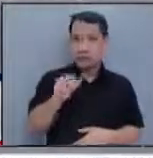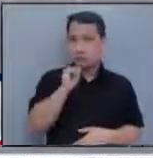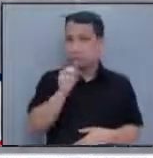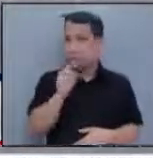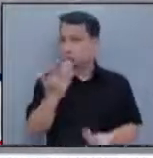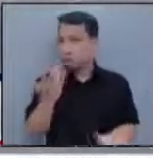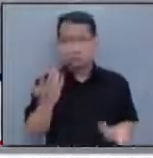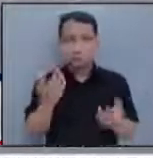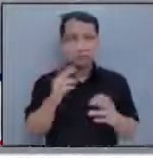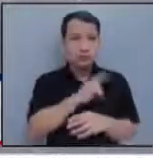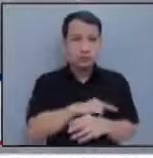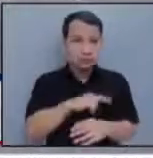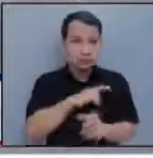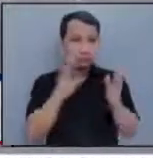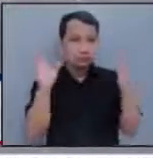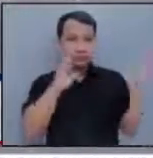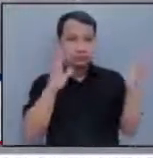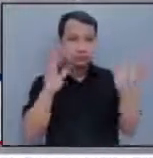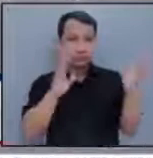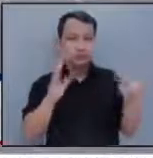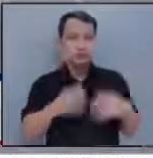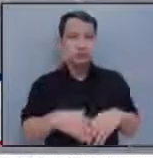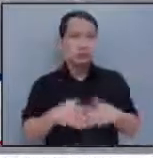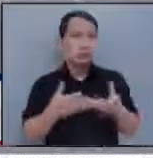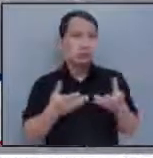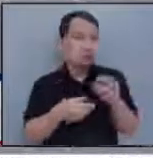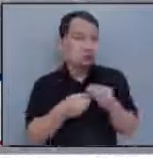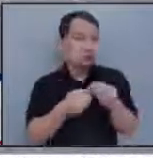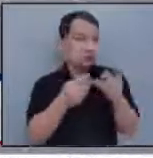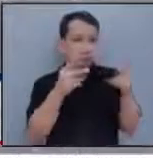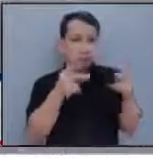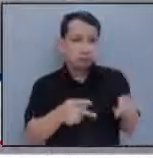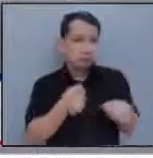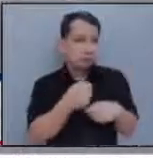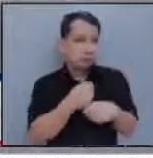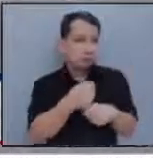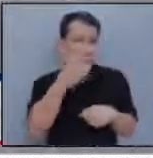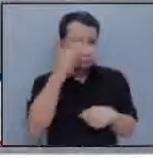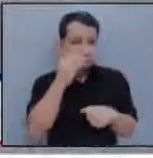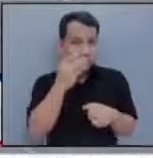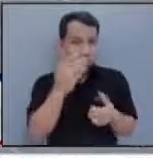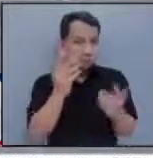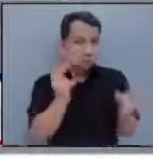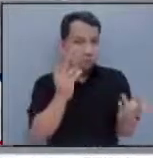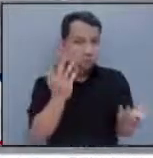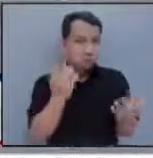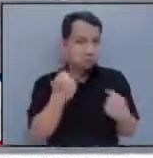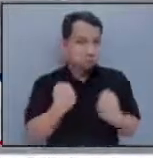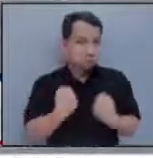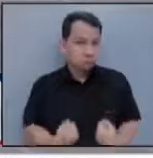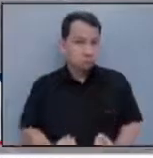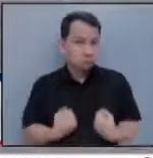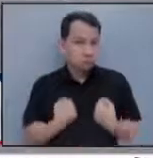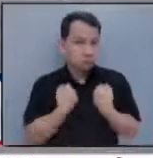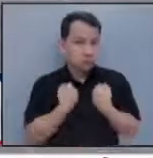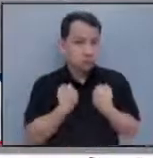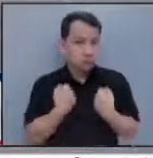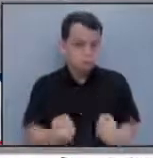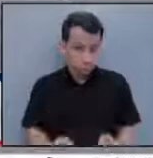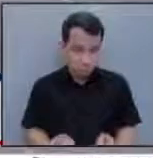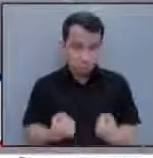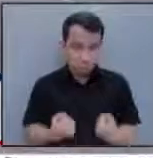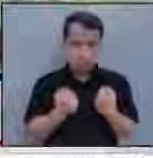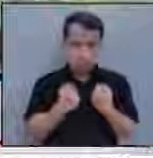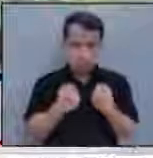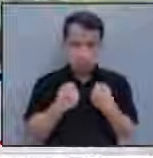natural disasters come, we can fend for ourselves, we can survive. And when I say that, when I refer to survive, I mean